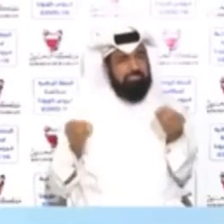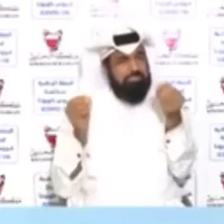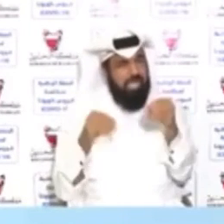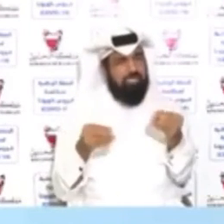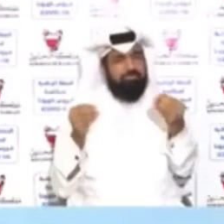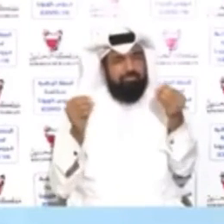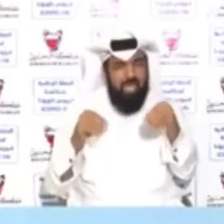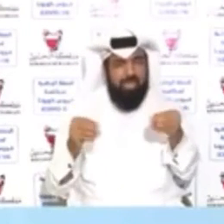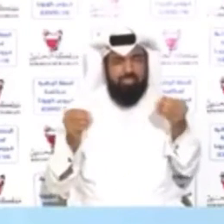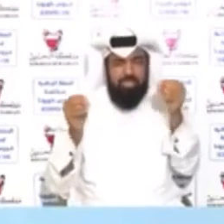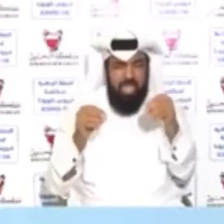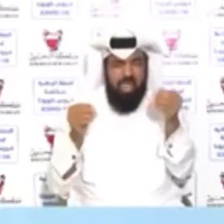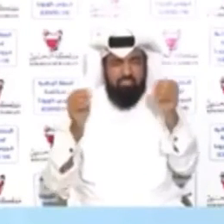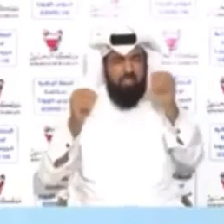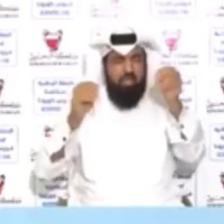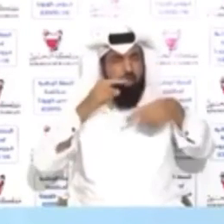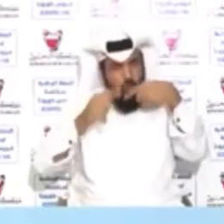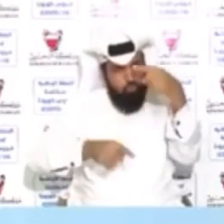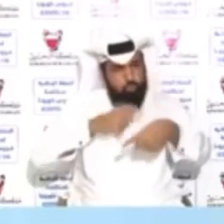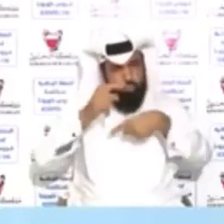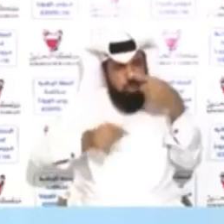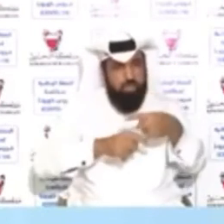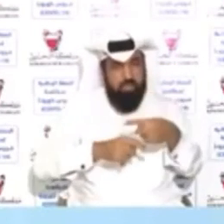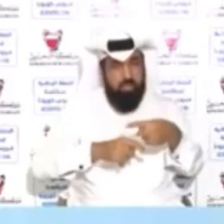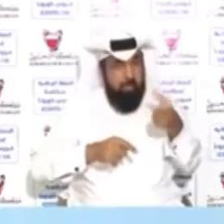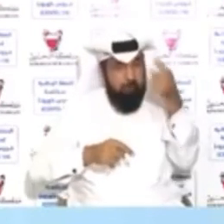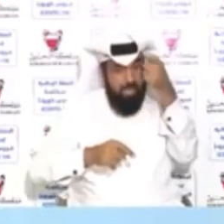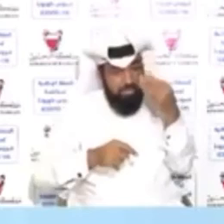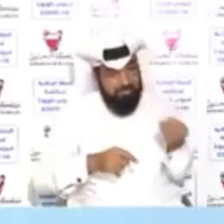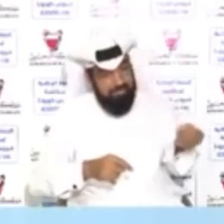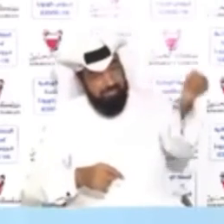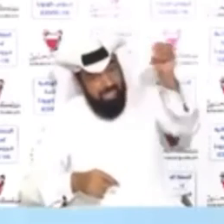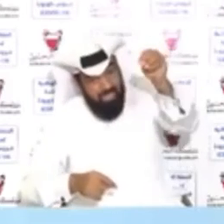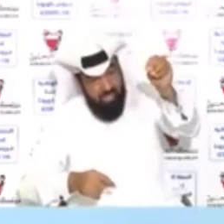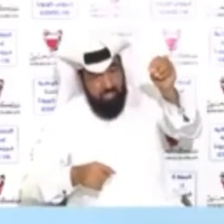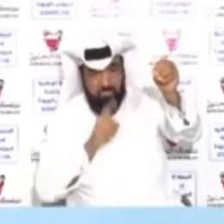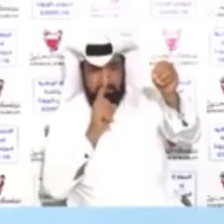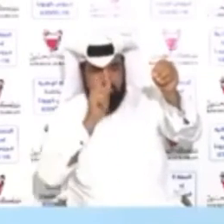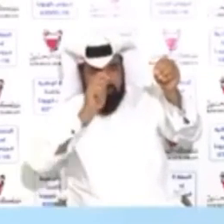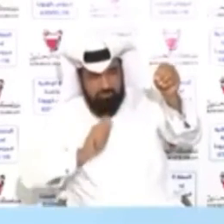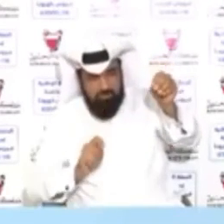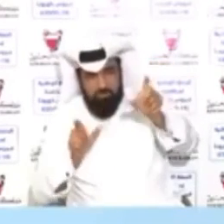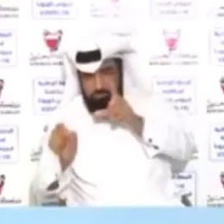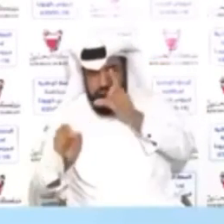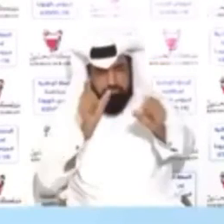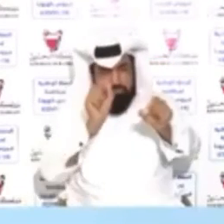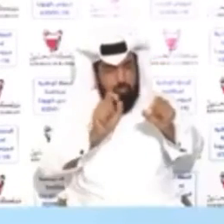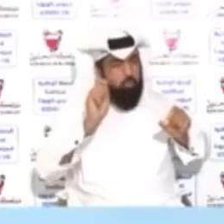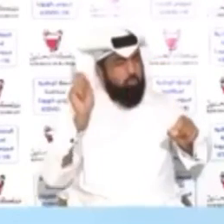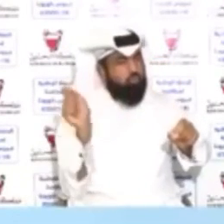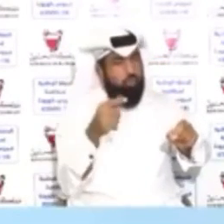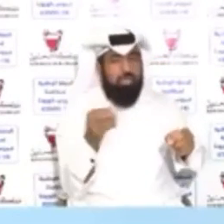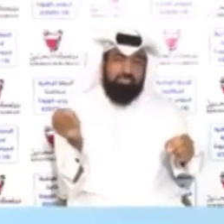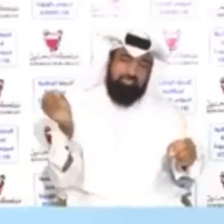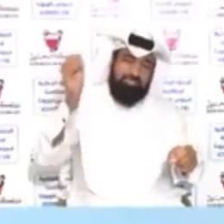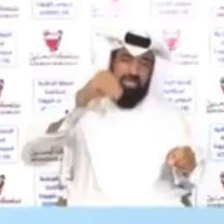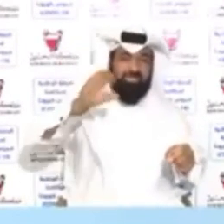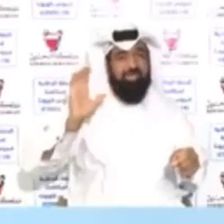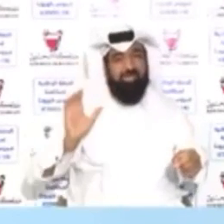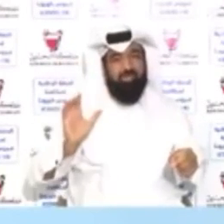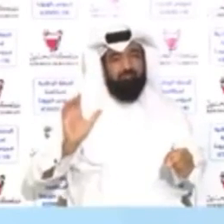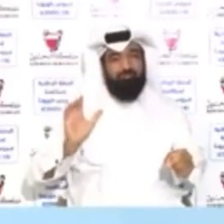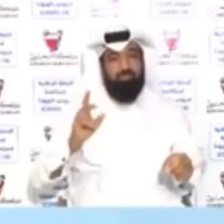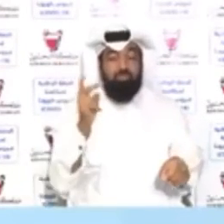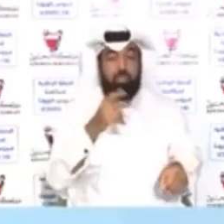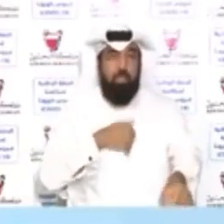أكثر، وهذا شيء طبيعي عامة لاحتواء المرض يكون أسرع أنك ترصد العدد حتى لو زاد عندك العدد. فإذا لما أقول والله